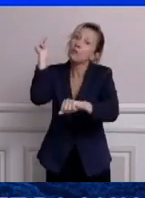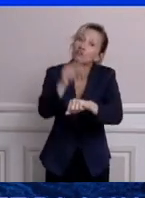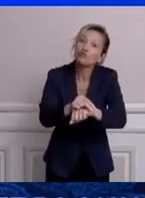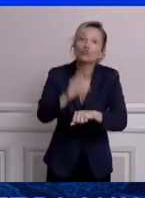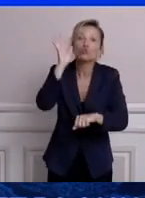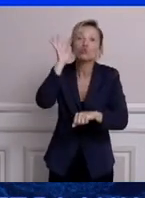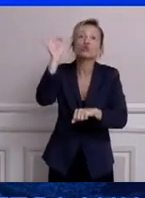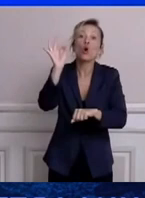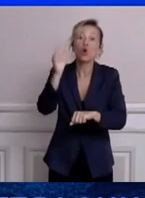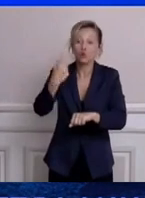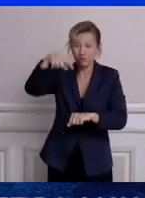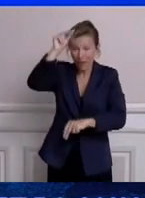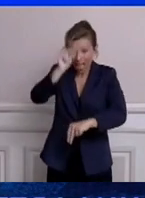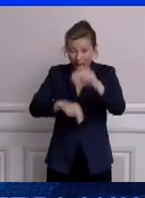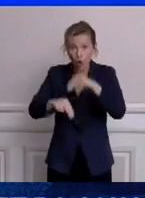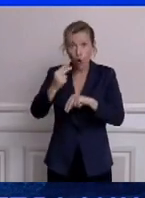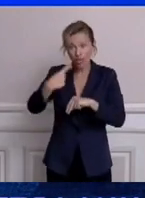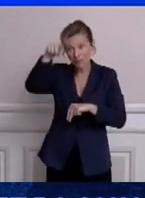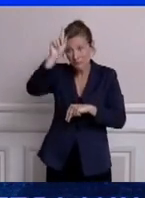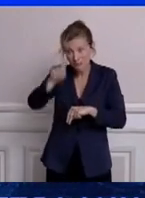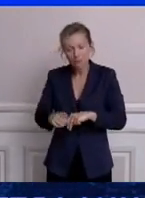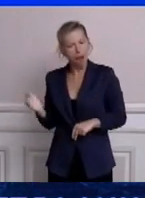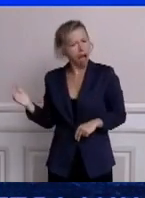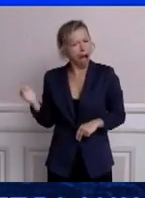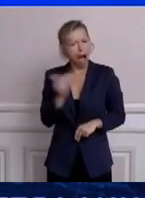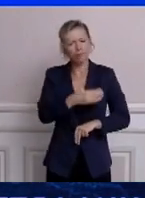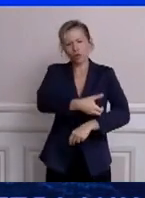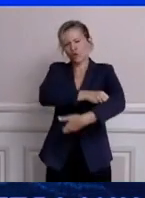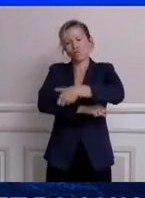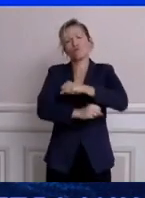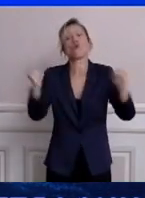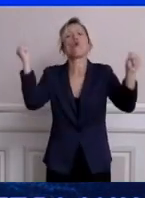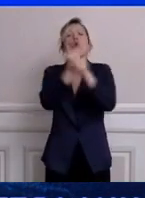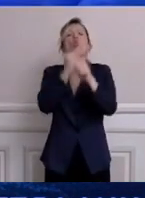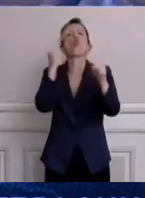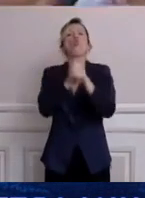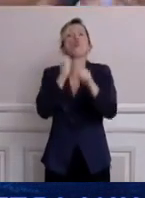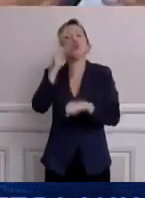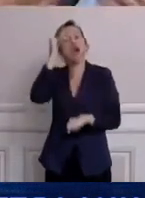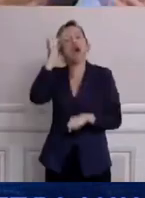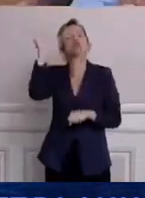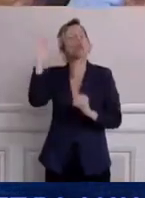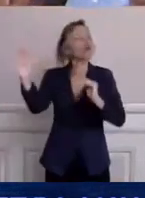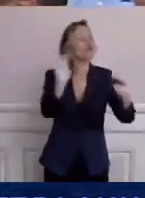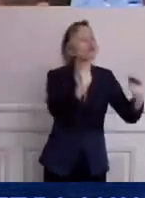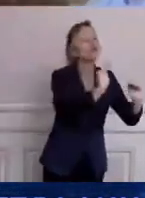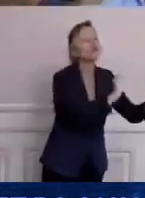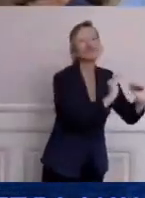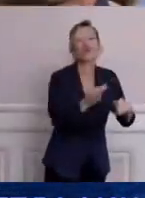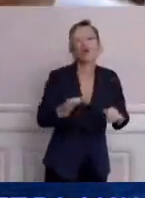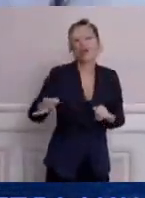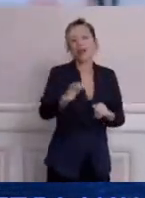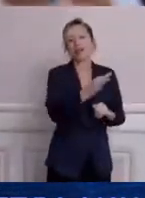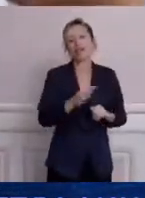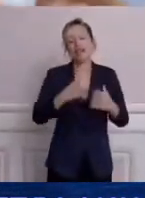πιάσουμε αμέσως δουλειά, να δουλέψουμε για το δικό σας το καλό, για το καλό των νησιών του Βορείου Αιγαίου. Σας ευχαριστώ πολύ, Αλκιβιάδη. Εύχομαι από καρδιάς